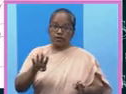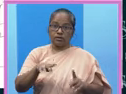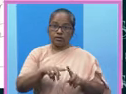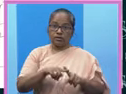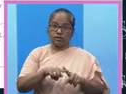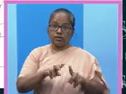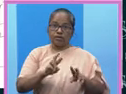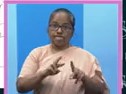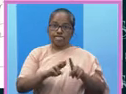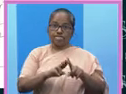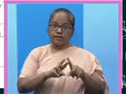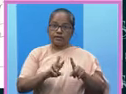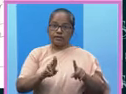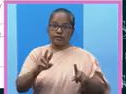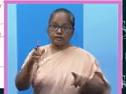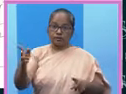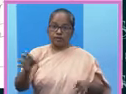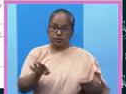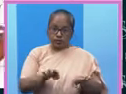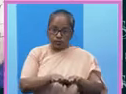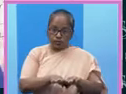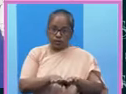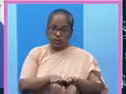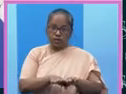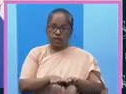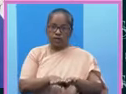இன்ட்டு பை ஆர் ஸ்கொயர். அதுபோல் இங்கே n